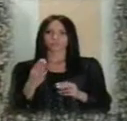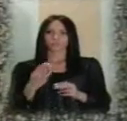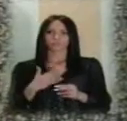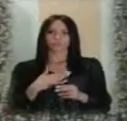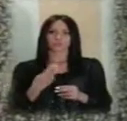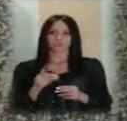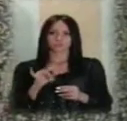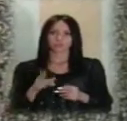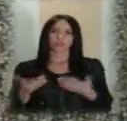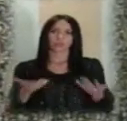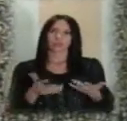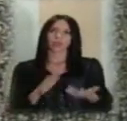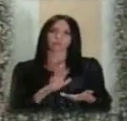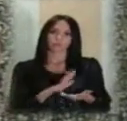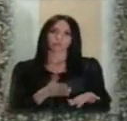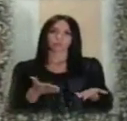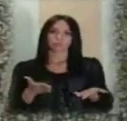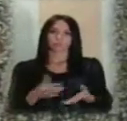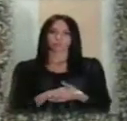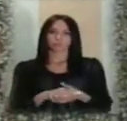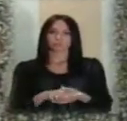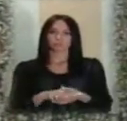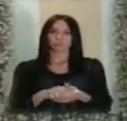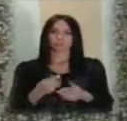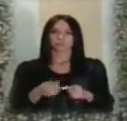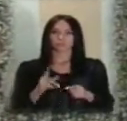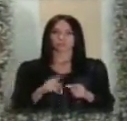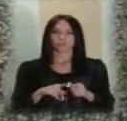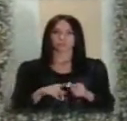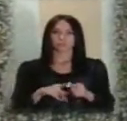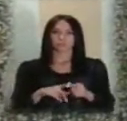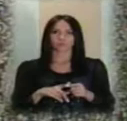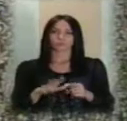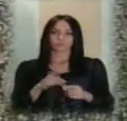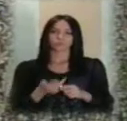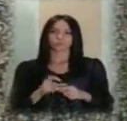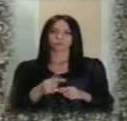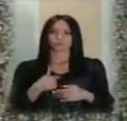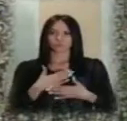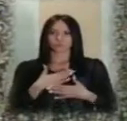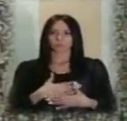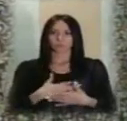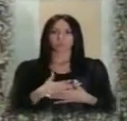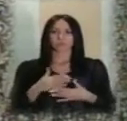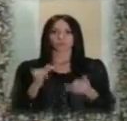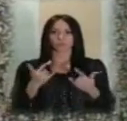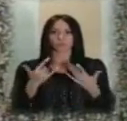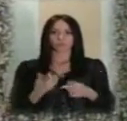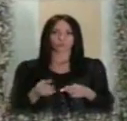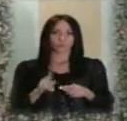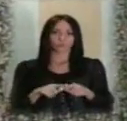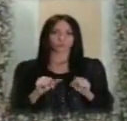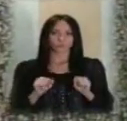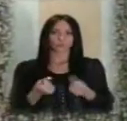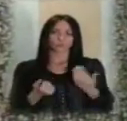яка була номінована на Шевченківську премію, що мені приємно. Тому, можливо, її.